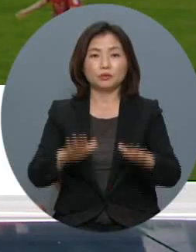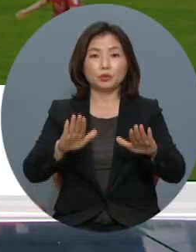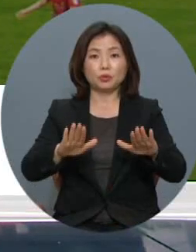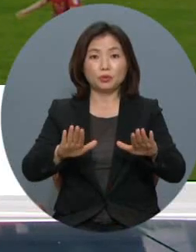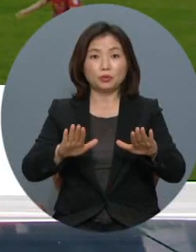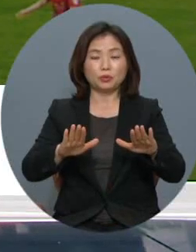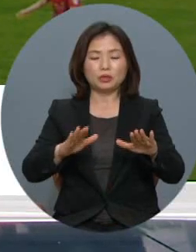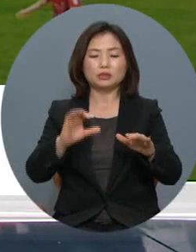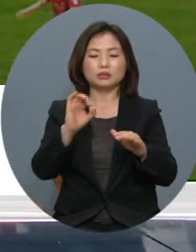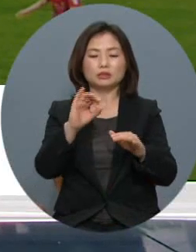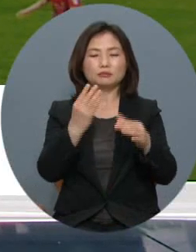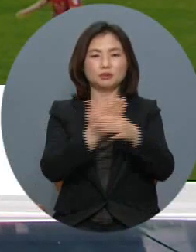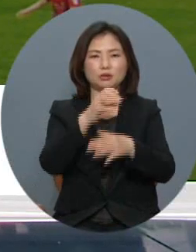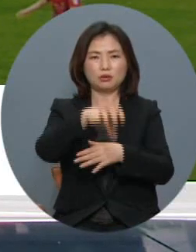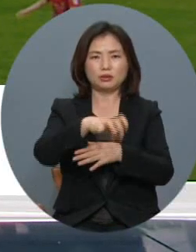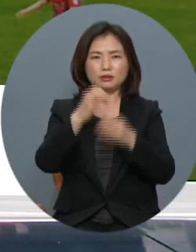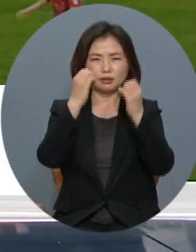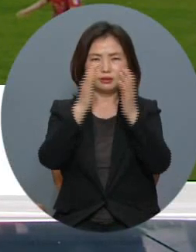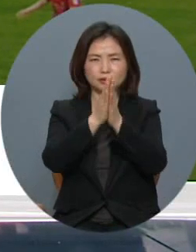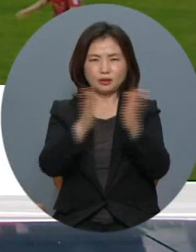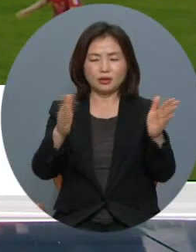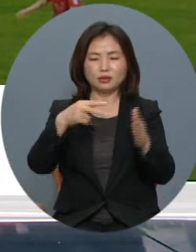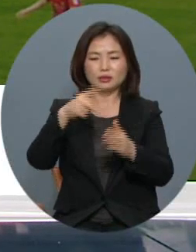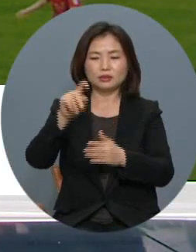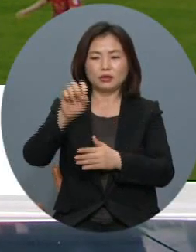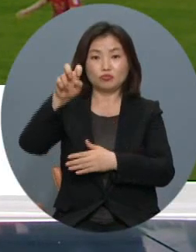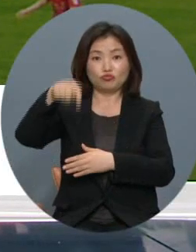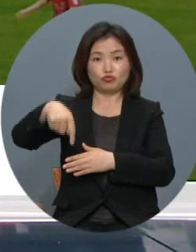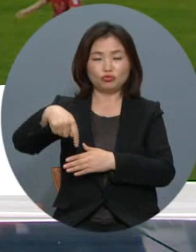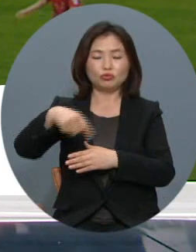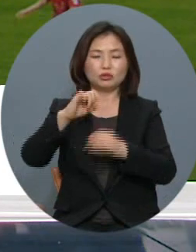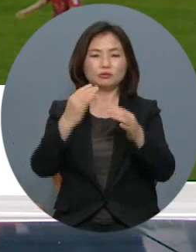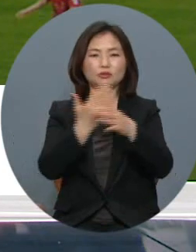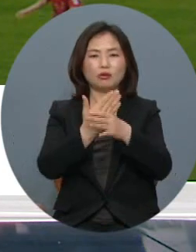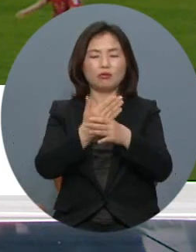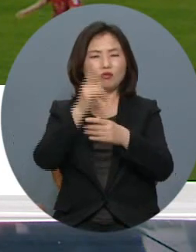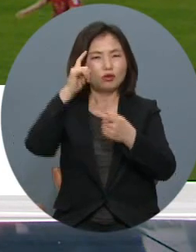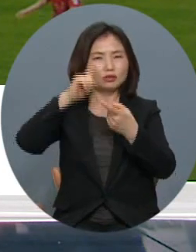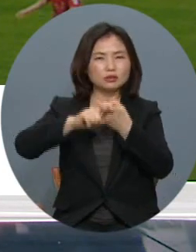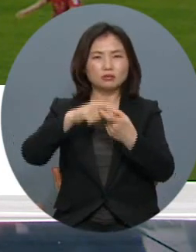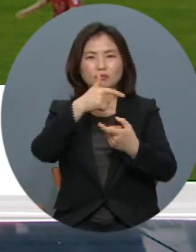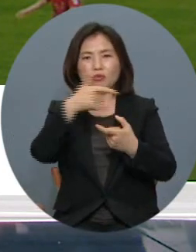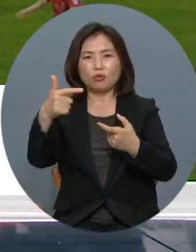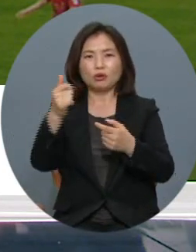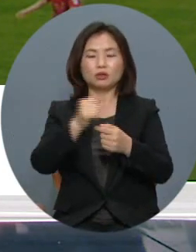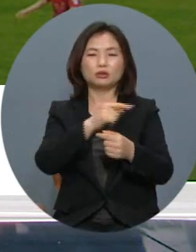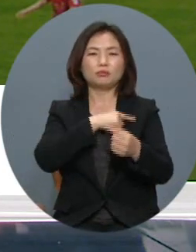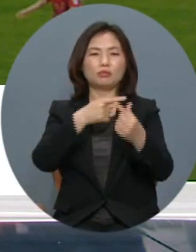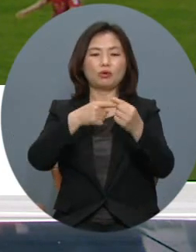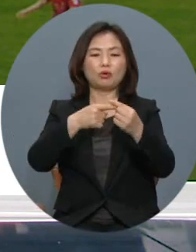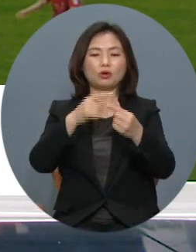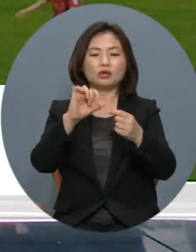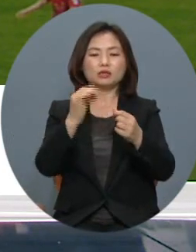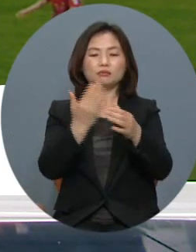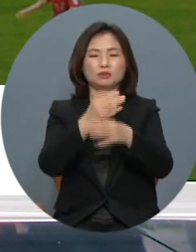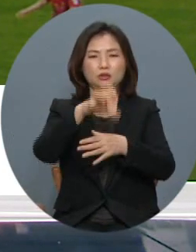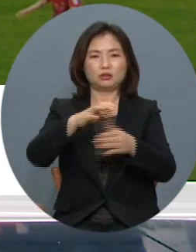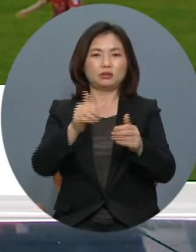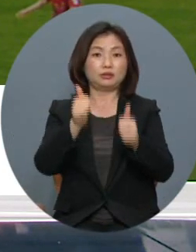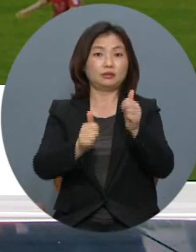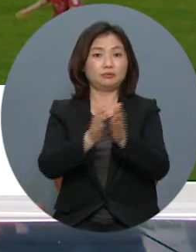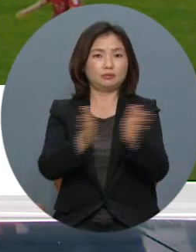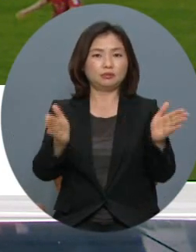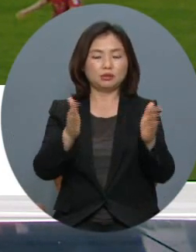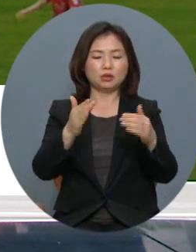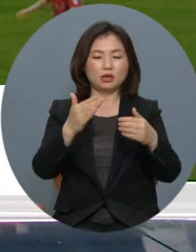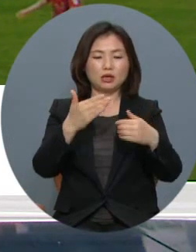올 시즌 김천에 새롭게 둥지를 튼 성모가 김천 시민들의 높은 관심 속에 첫 홈 경기를 가졌는데요.